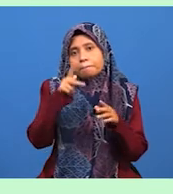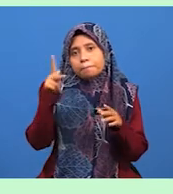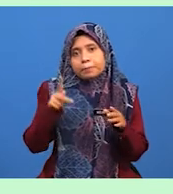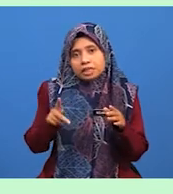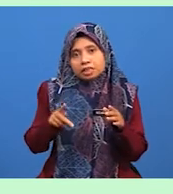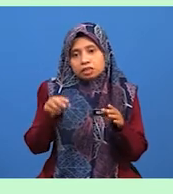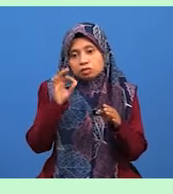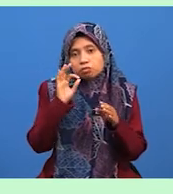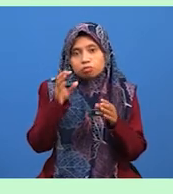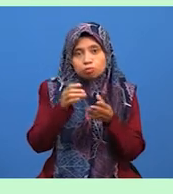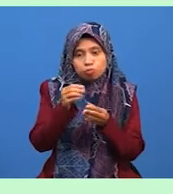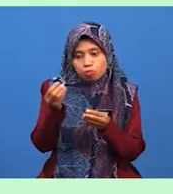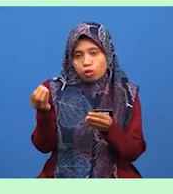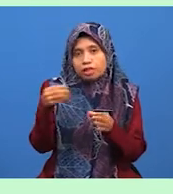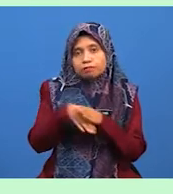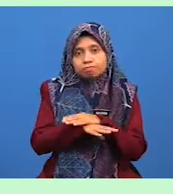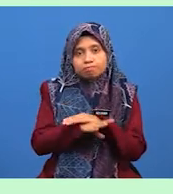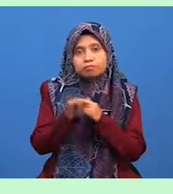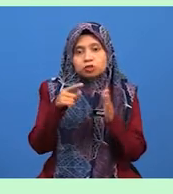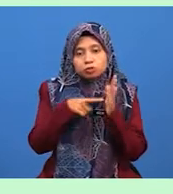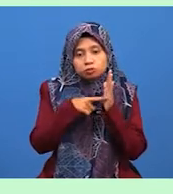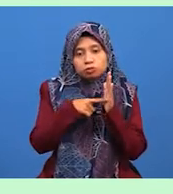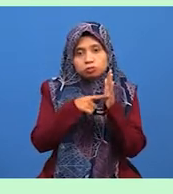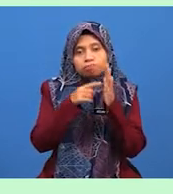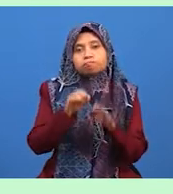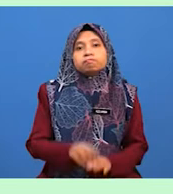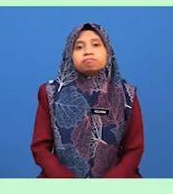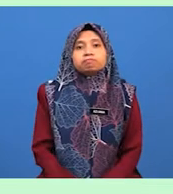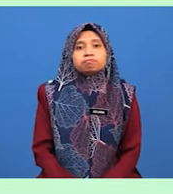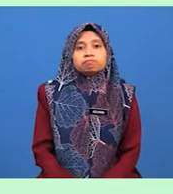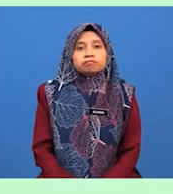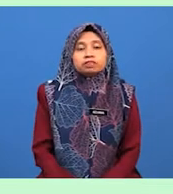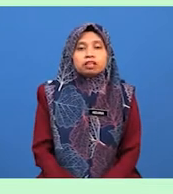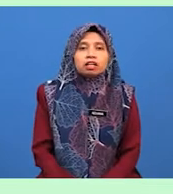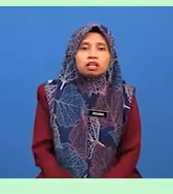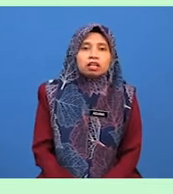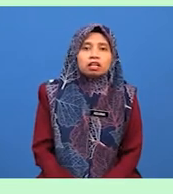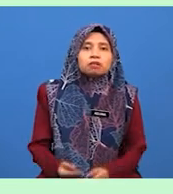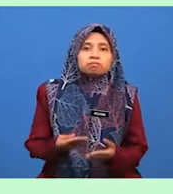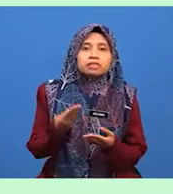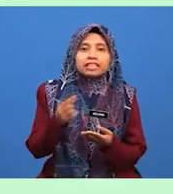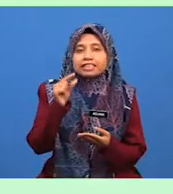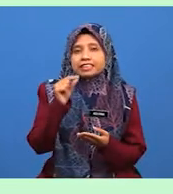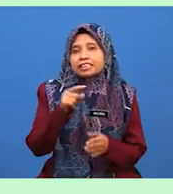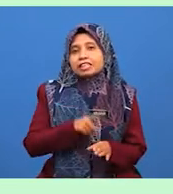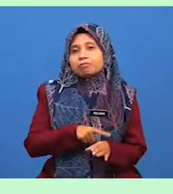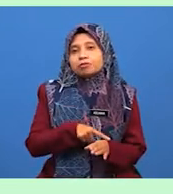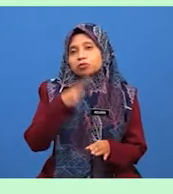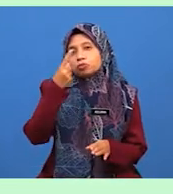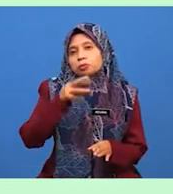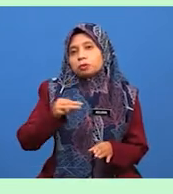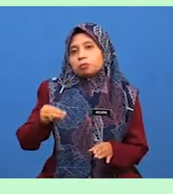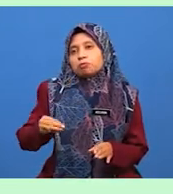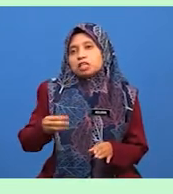yang Cikgu Red telah sediakan ini. Cikgu Red akan memberikan sedikit masa untuk